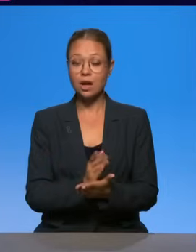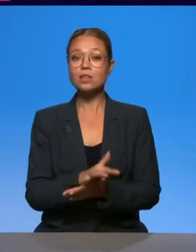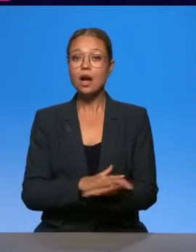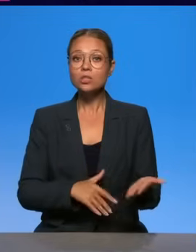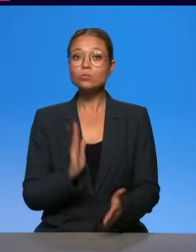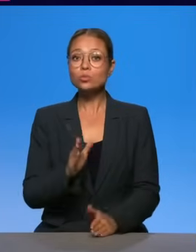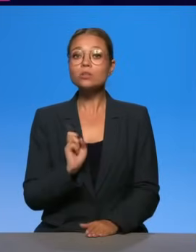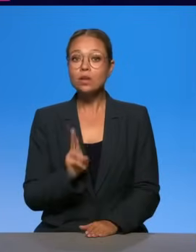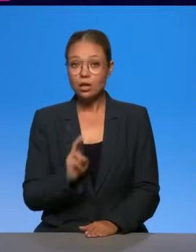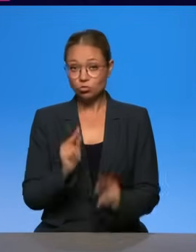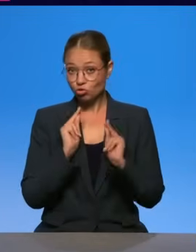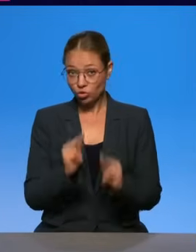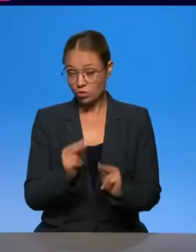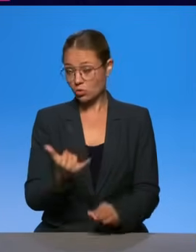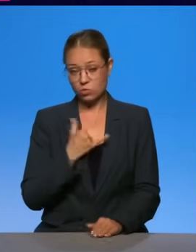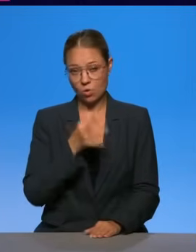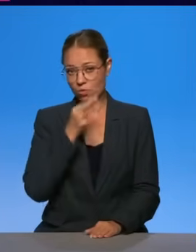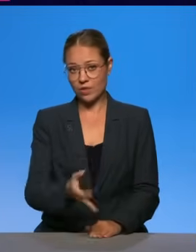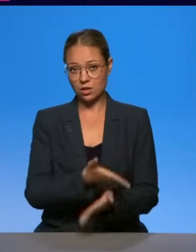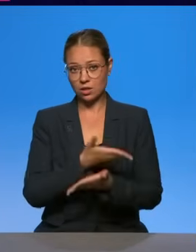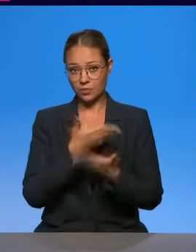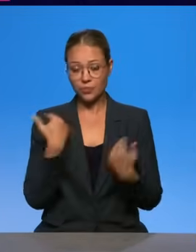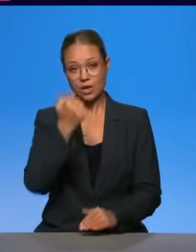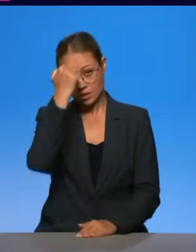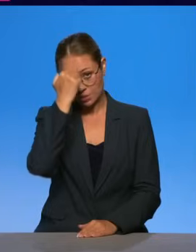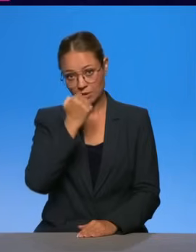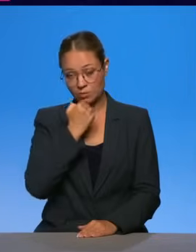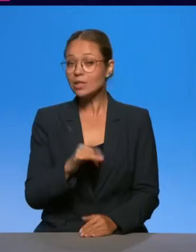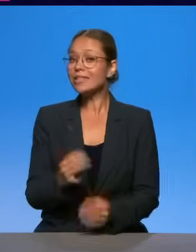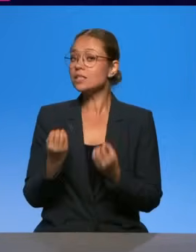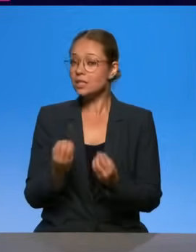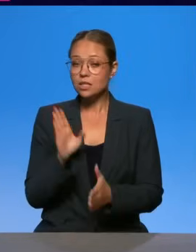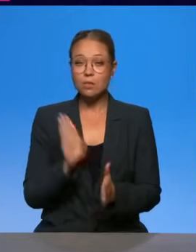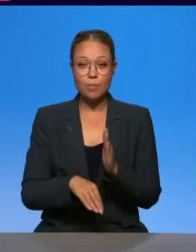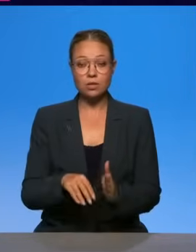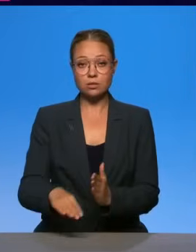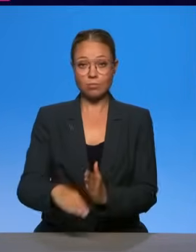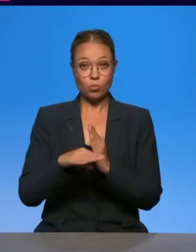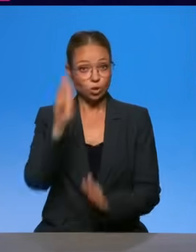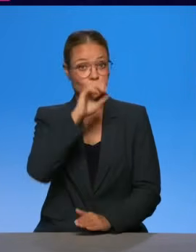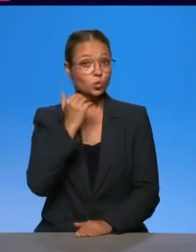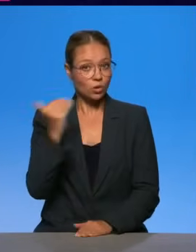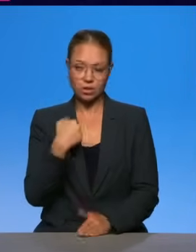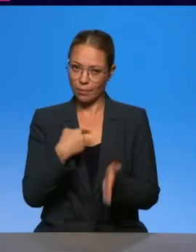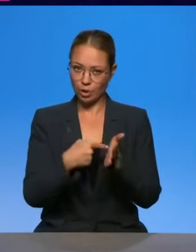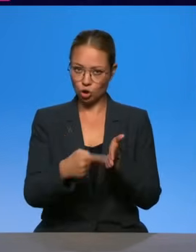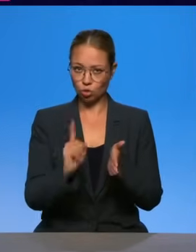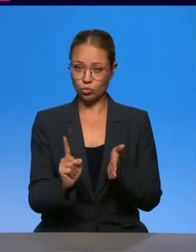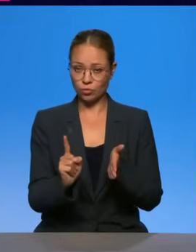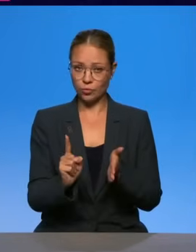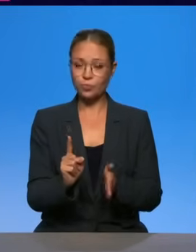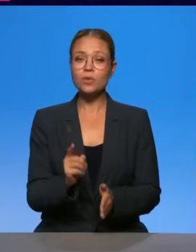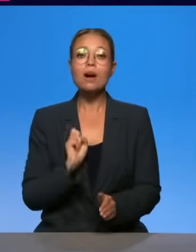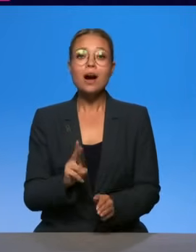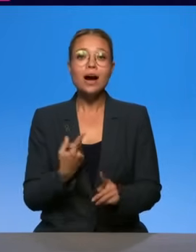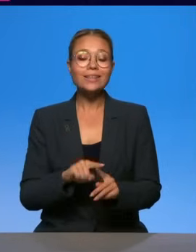честно говоря, на сегодняшний день ответа нет. Спасибо вам. Естественно, без помощи государства, подчеркиваю, как эта